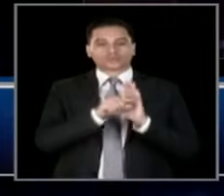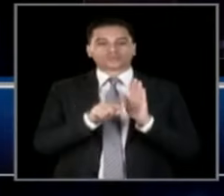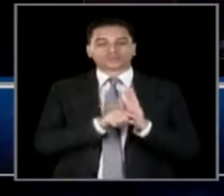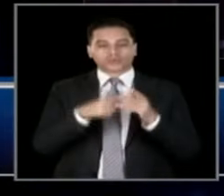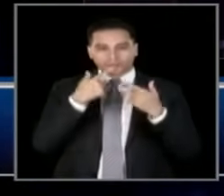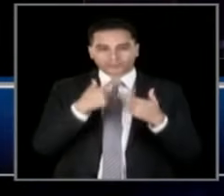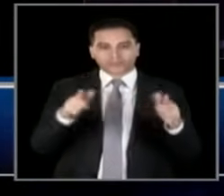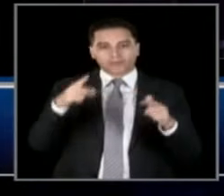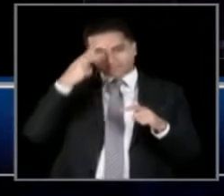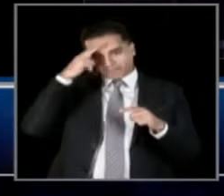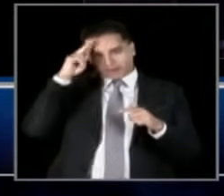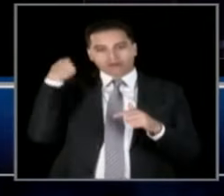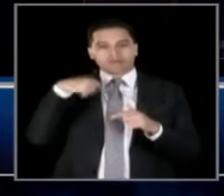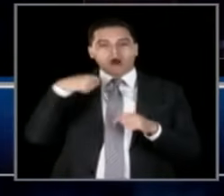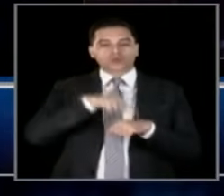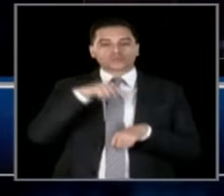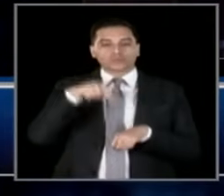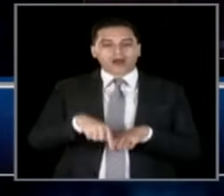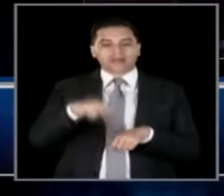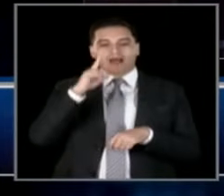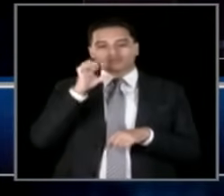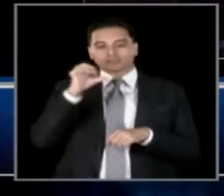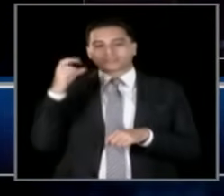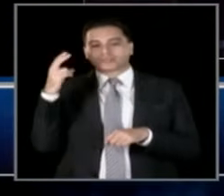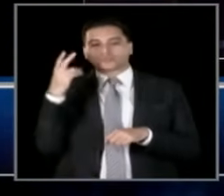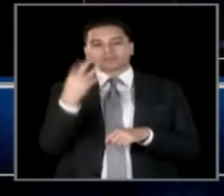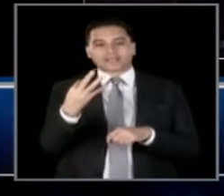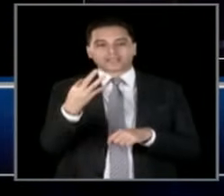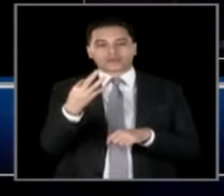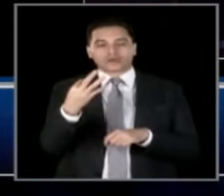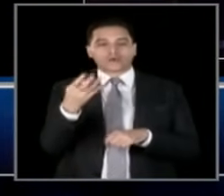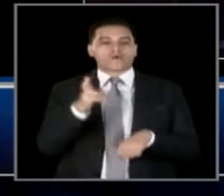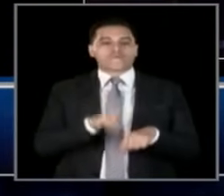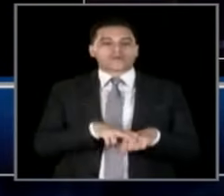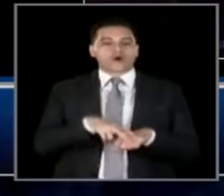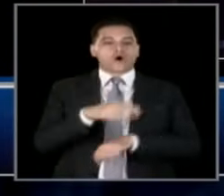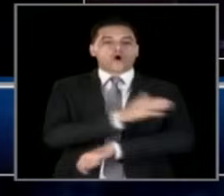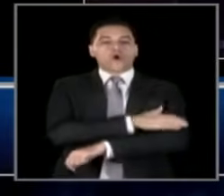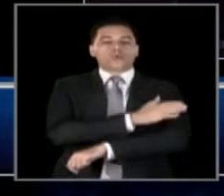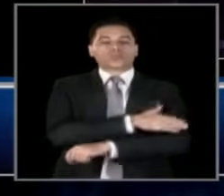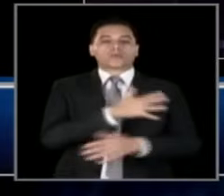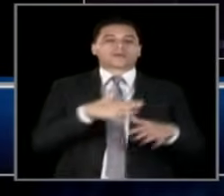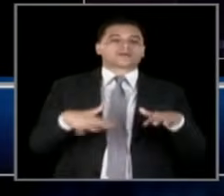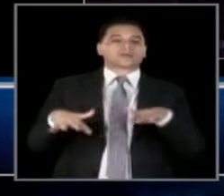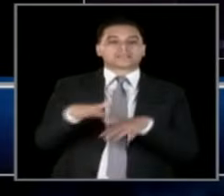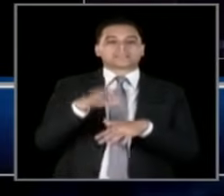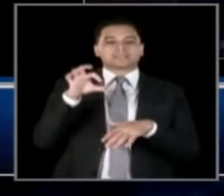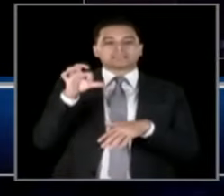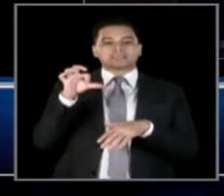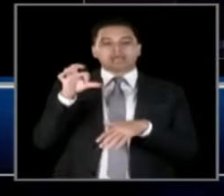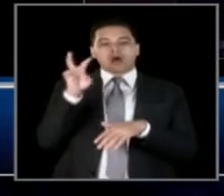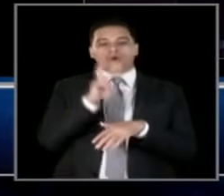32 كان مين؟ أسسوا 20 عضو للحفاظ على سلامة اللغة العربية.